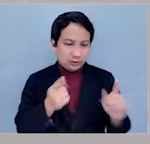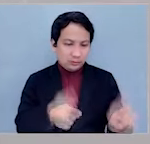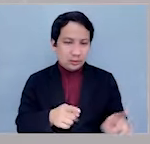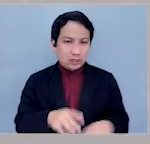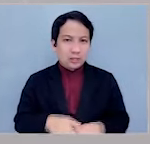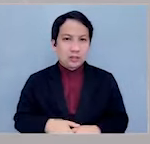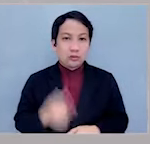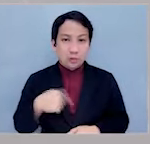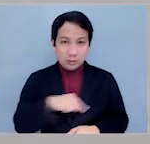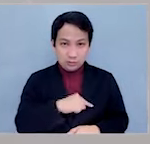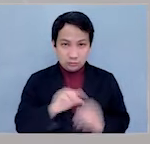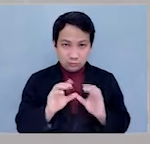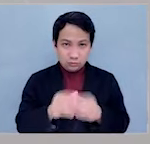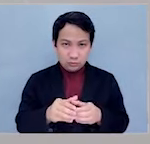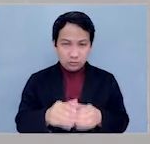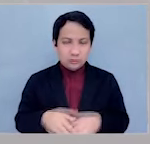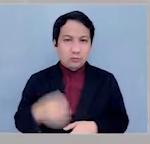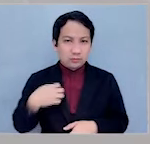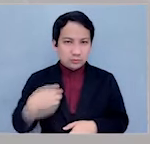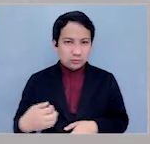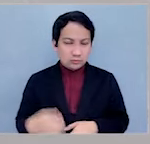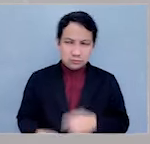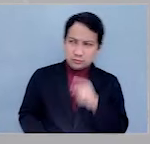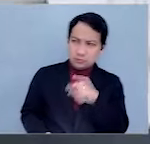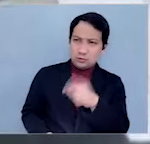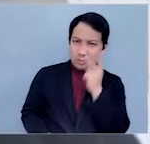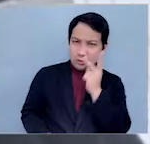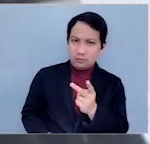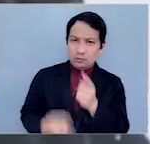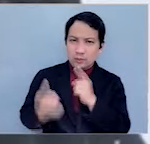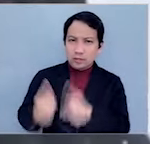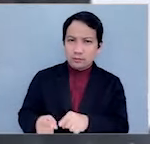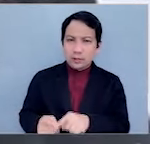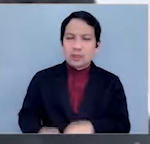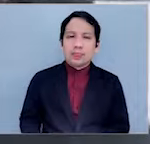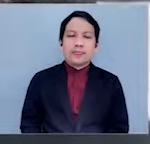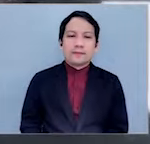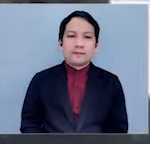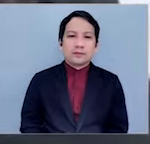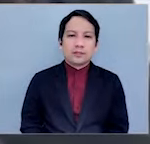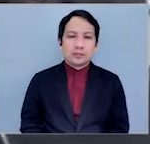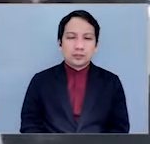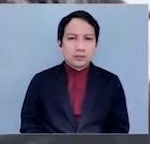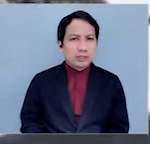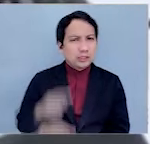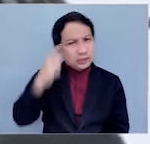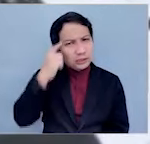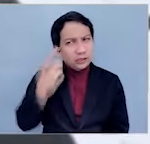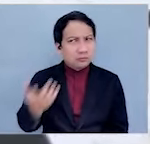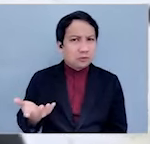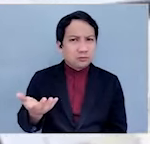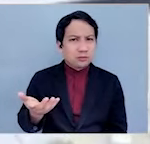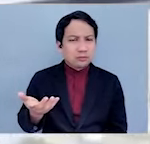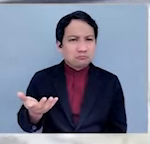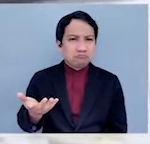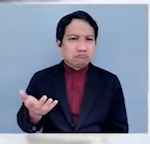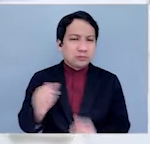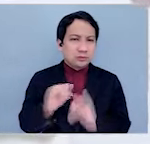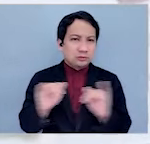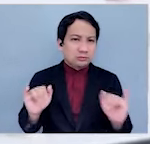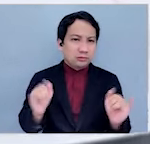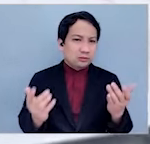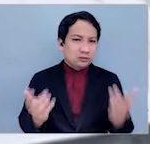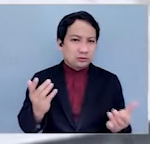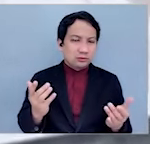area nung nanotis nila na may commotion. Akala nila is initially is just a vehicular